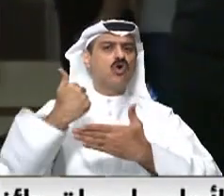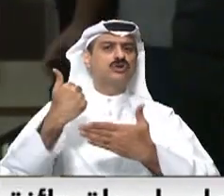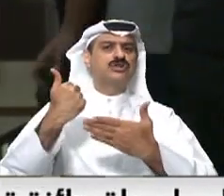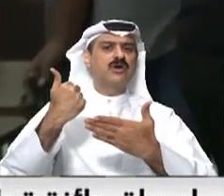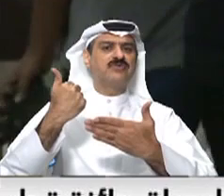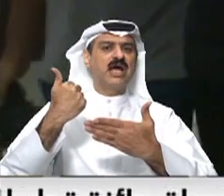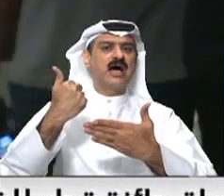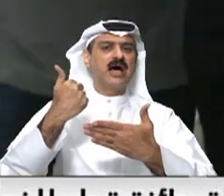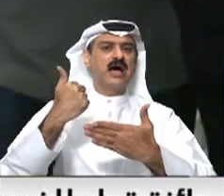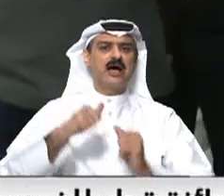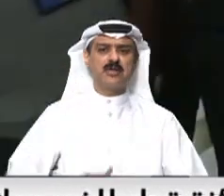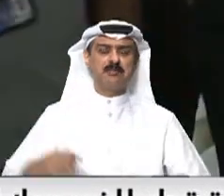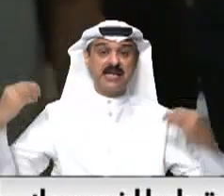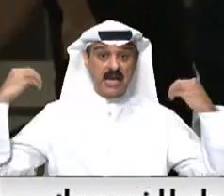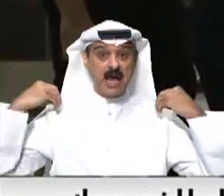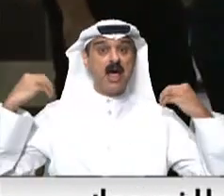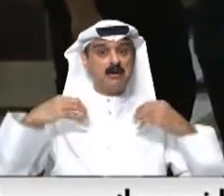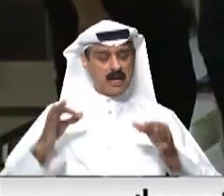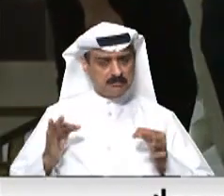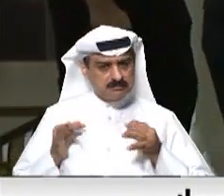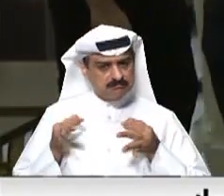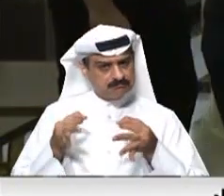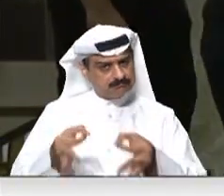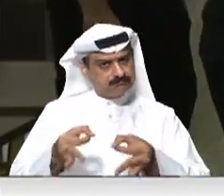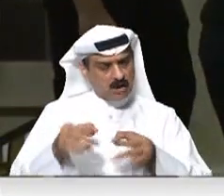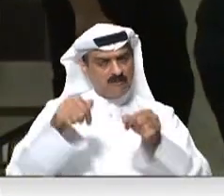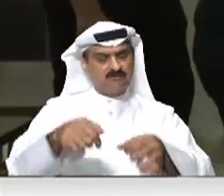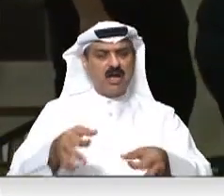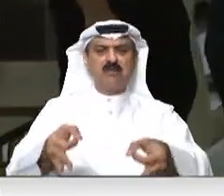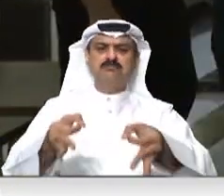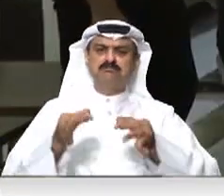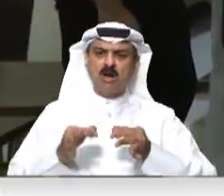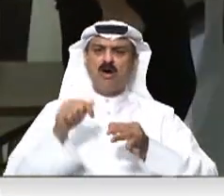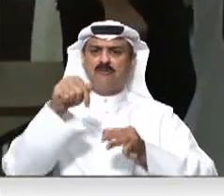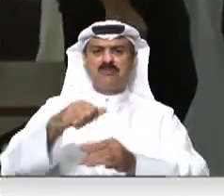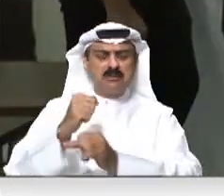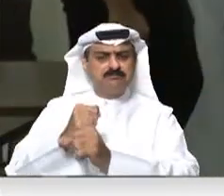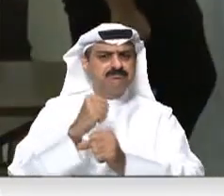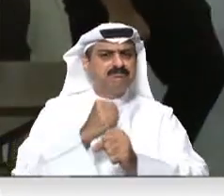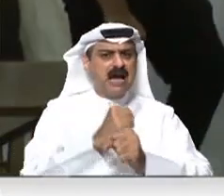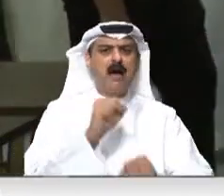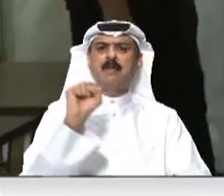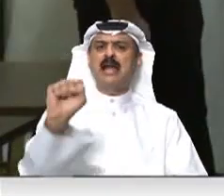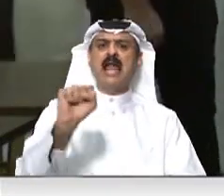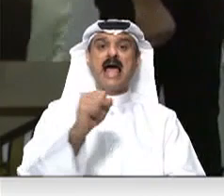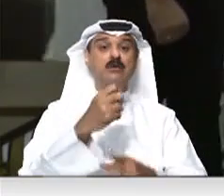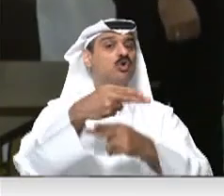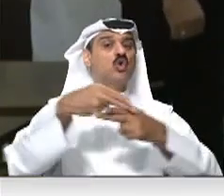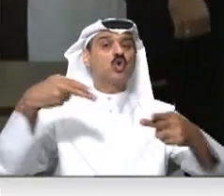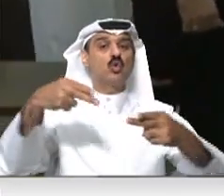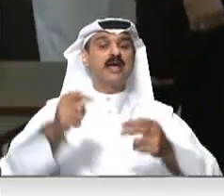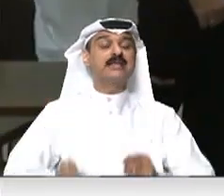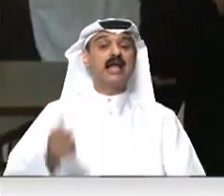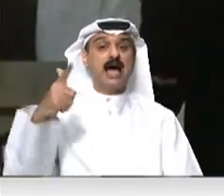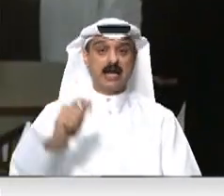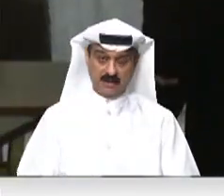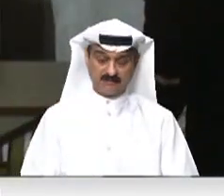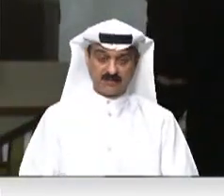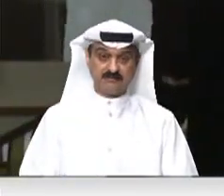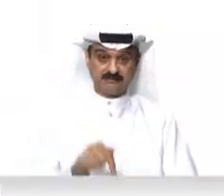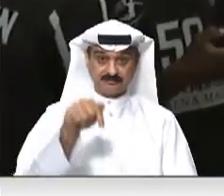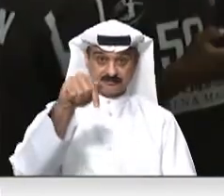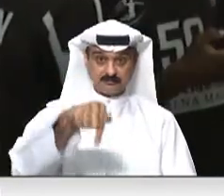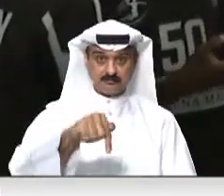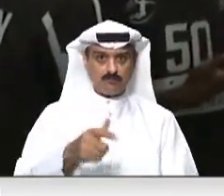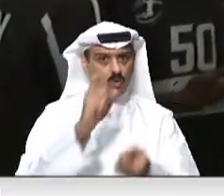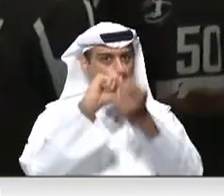واصرار اللاعبين وحرصهم على تقديم شيء لوطنهم الكويت، خصوصا بمحفل كبير مثل